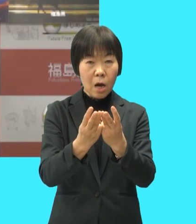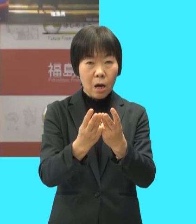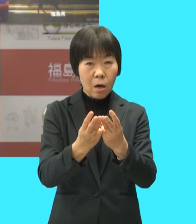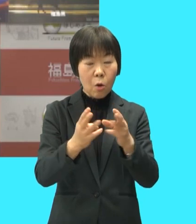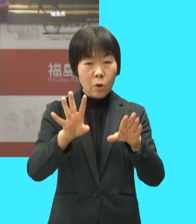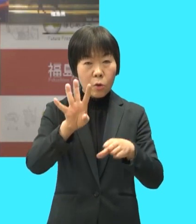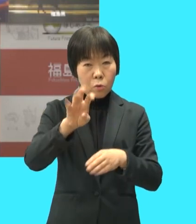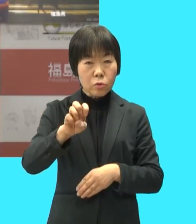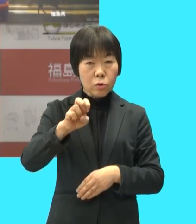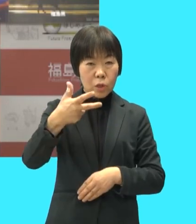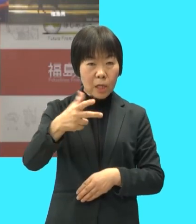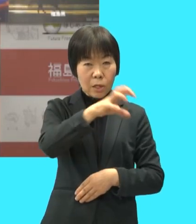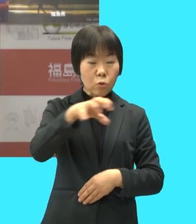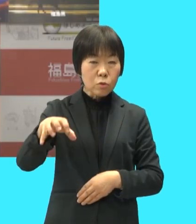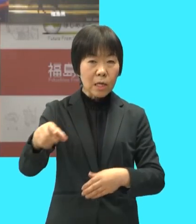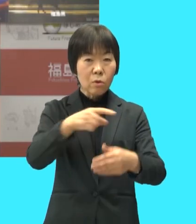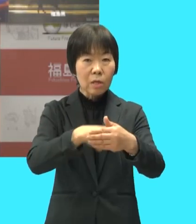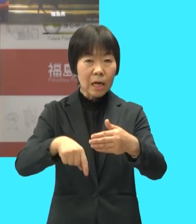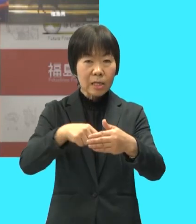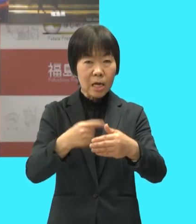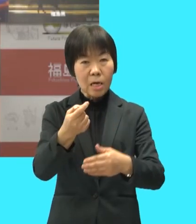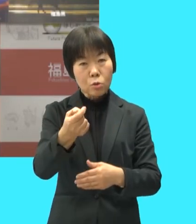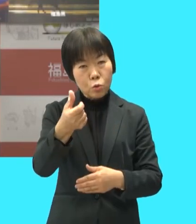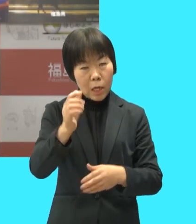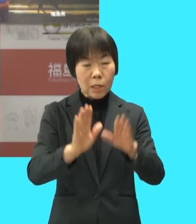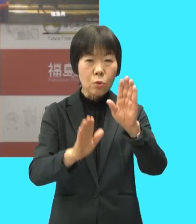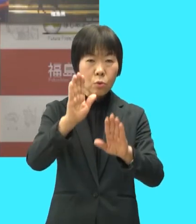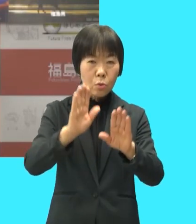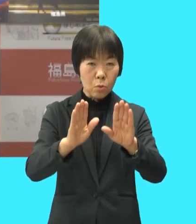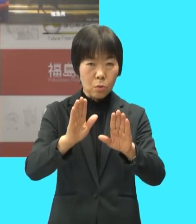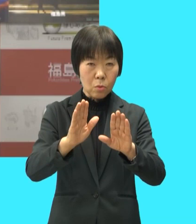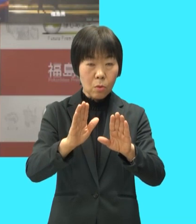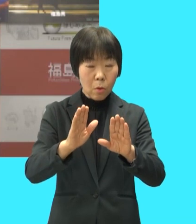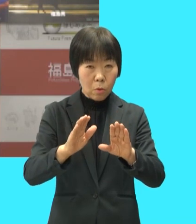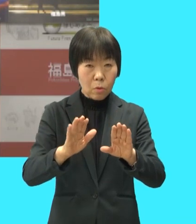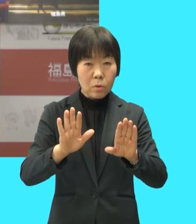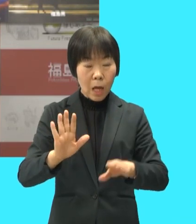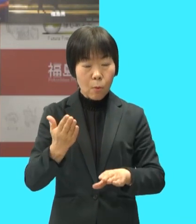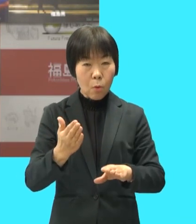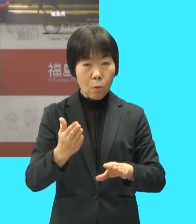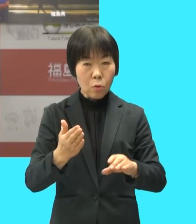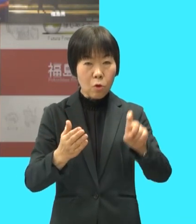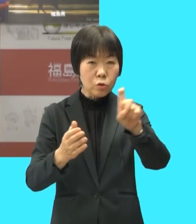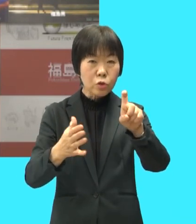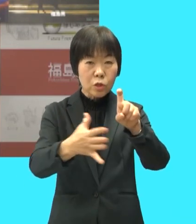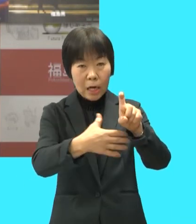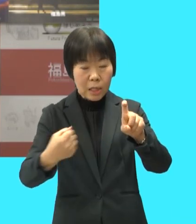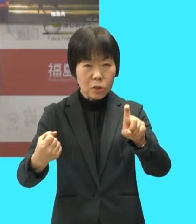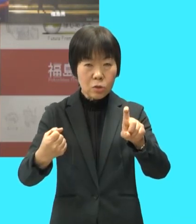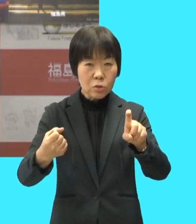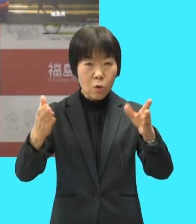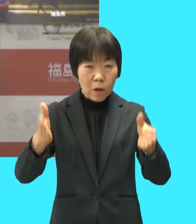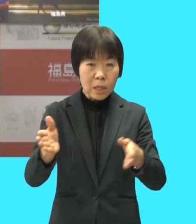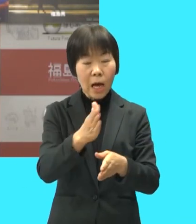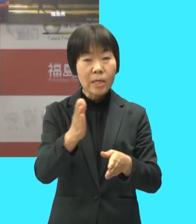道府県の中でも非常に低い状態にあります。ただ実はこの1年、正確に言うとまだ10ヶ月ほど